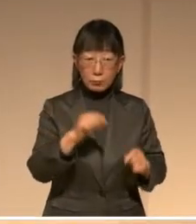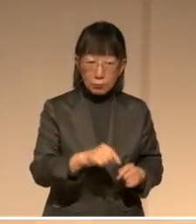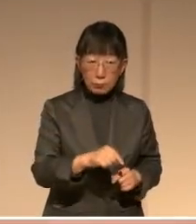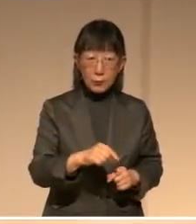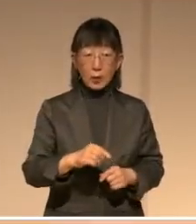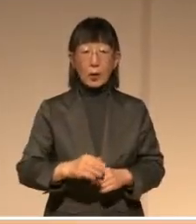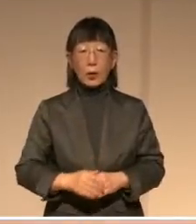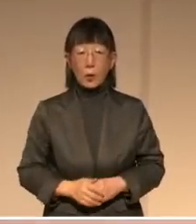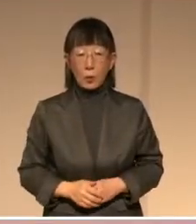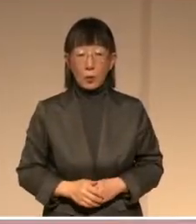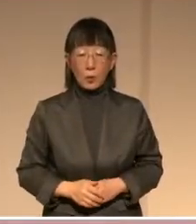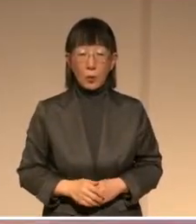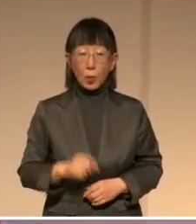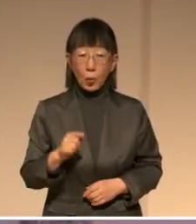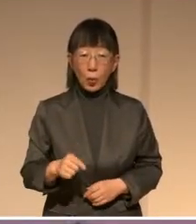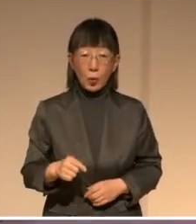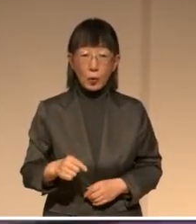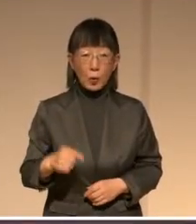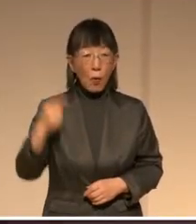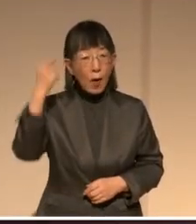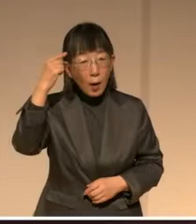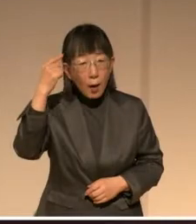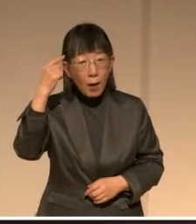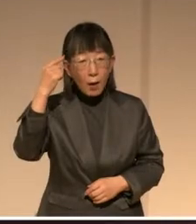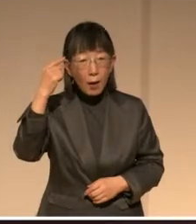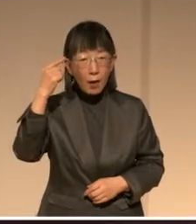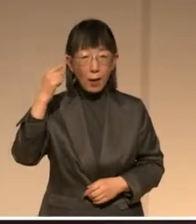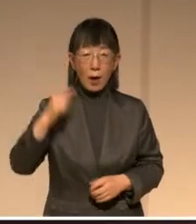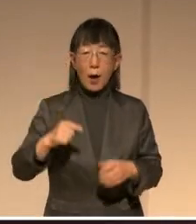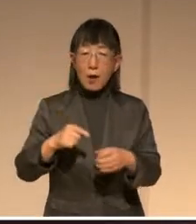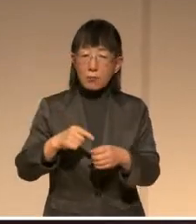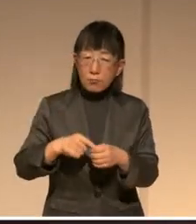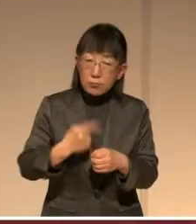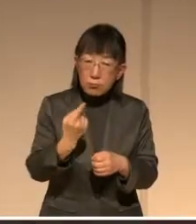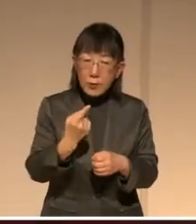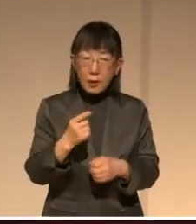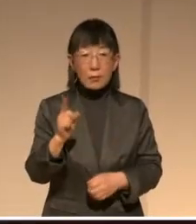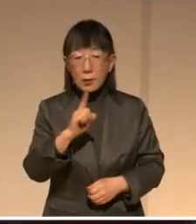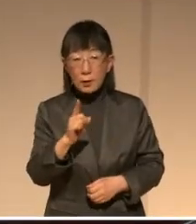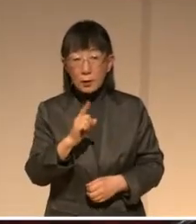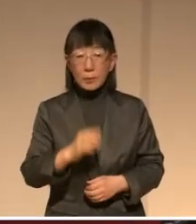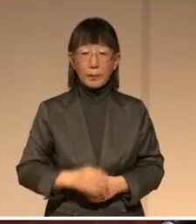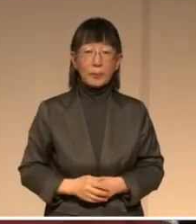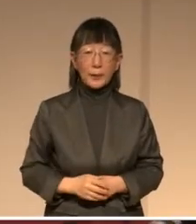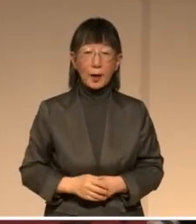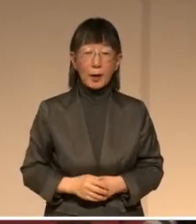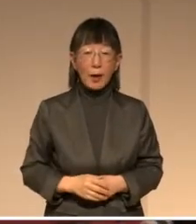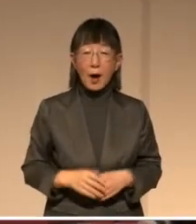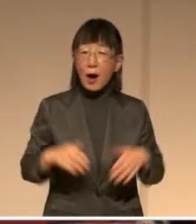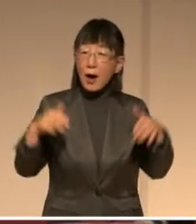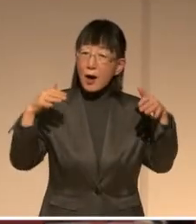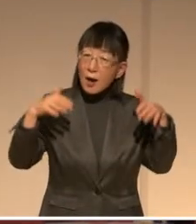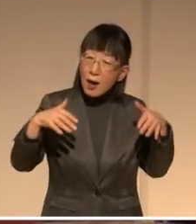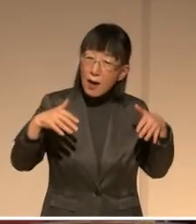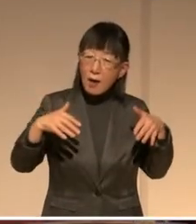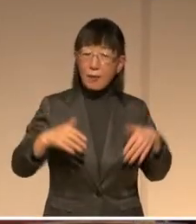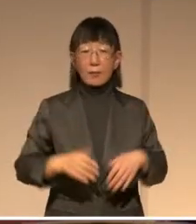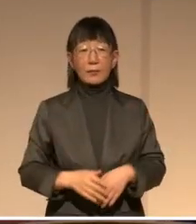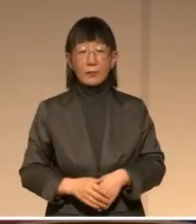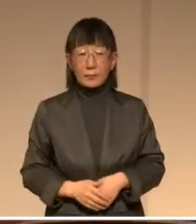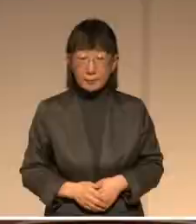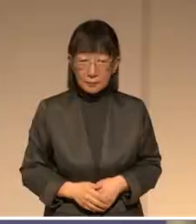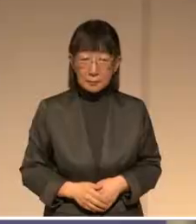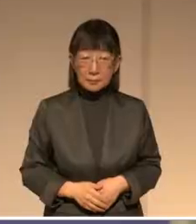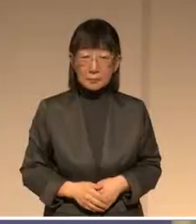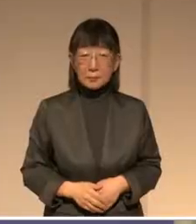いうとこからその発想って出てくるんですかゲームでしょいやーじゃあ多分じゃないかなぁああこれは